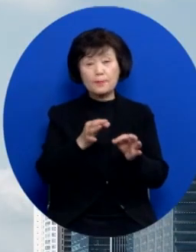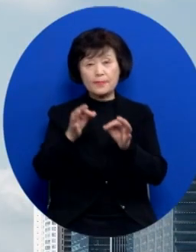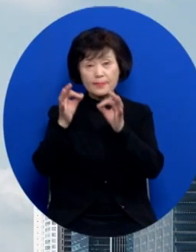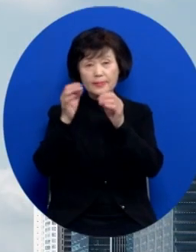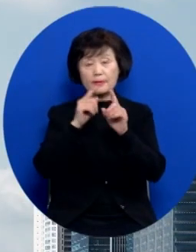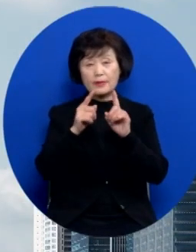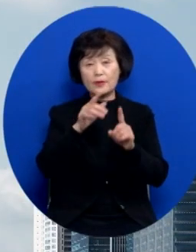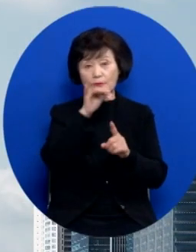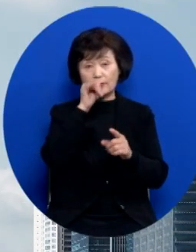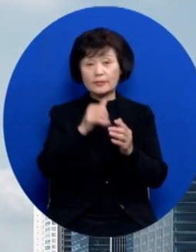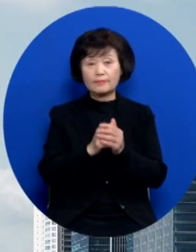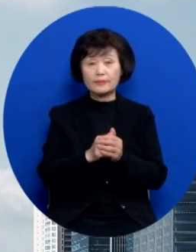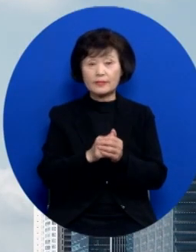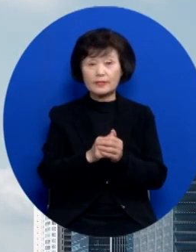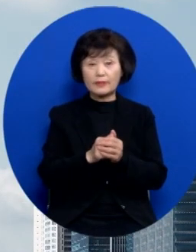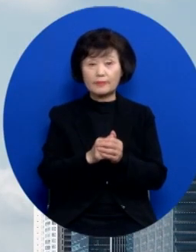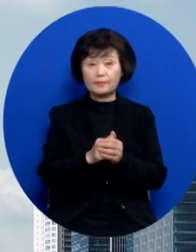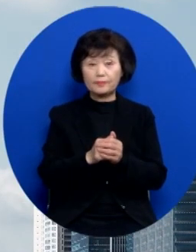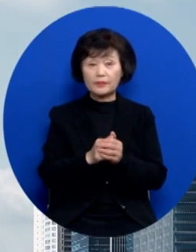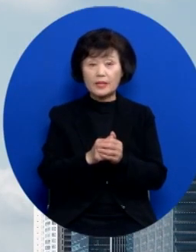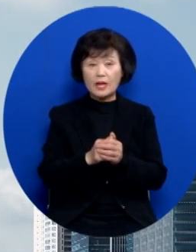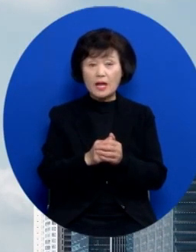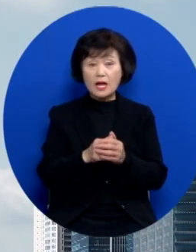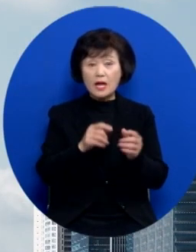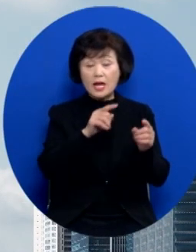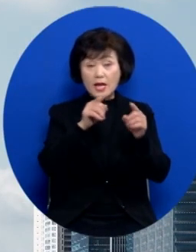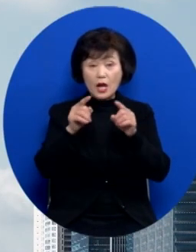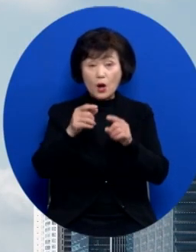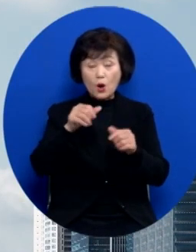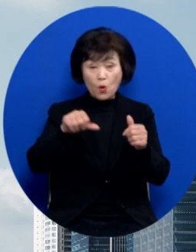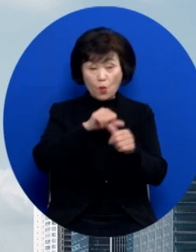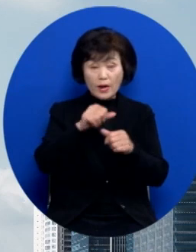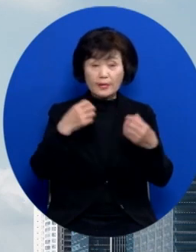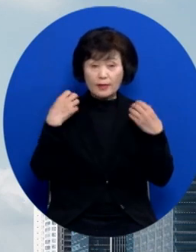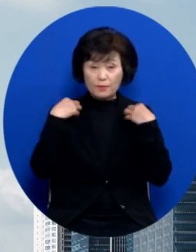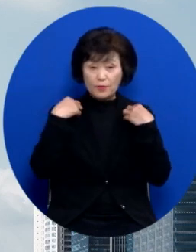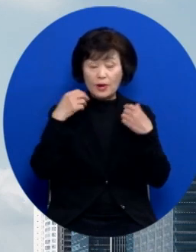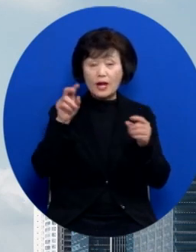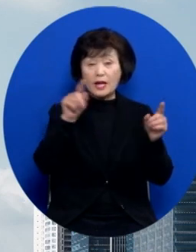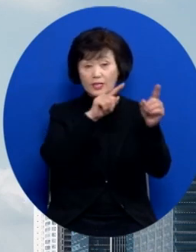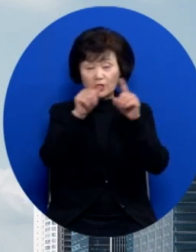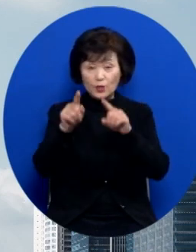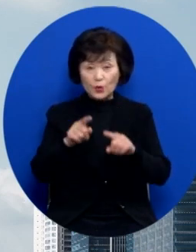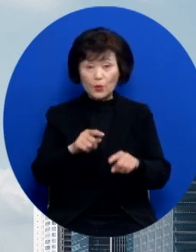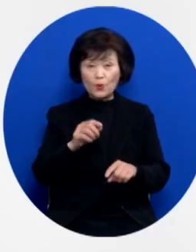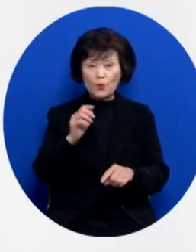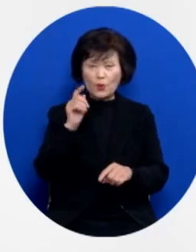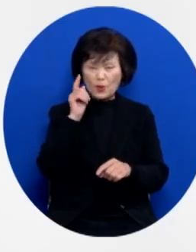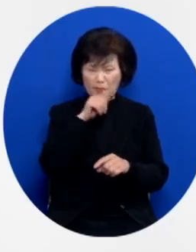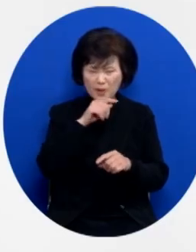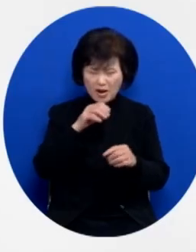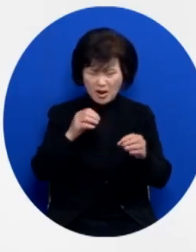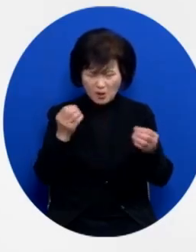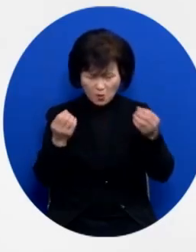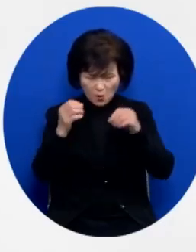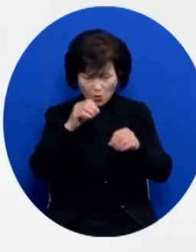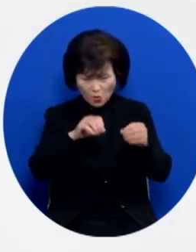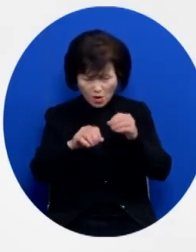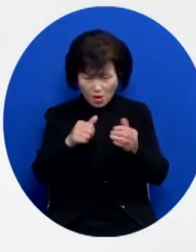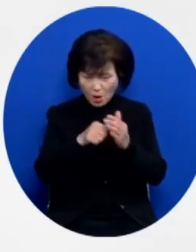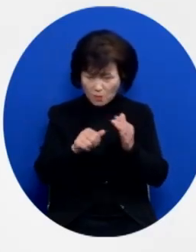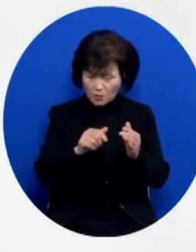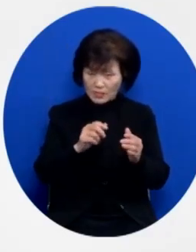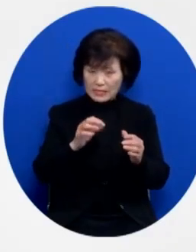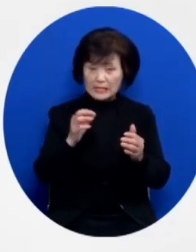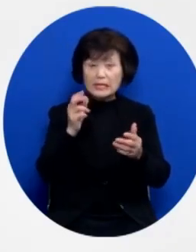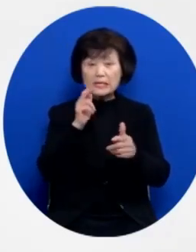환경부가 전국 유해 화학물질 취급 사업장을 대상으로 안전실태를 집중 점검합니다. 환경부는 화학사고를